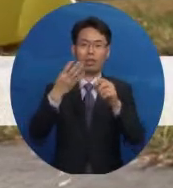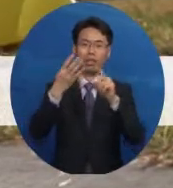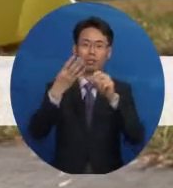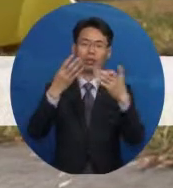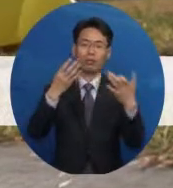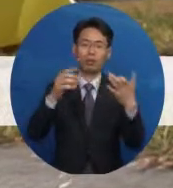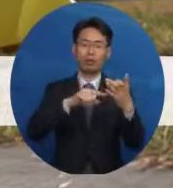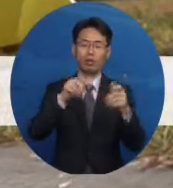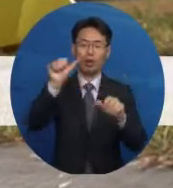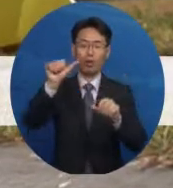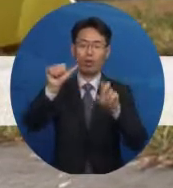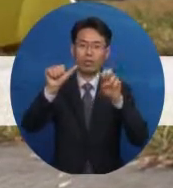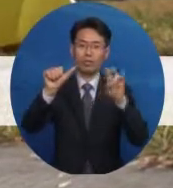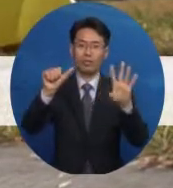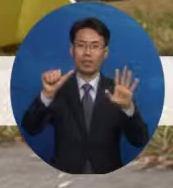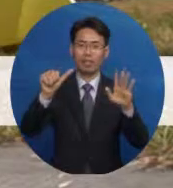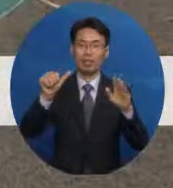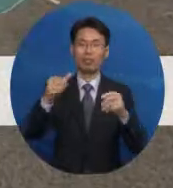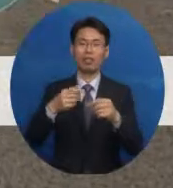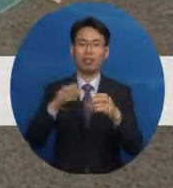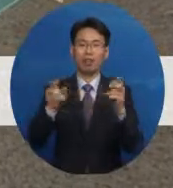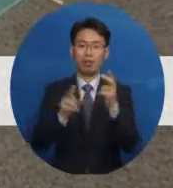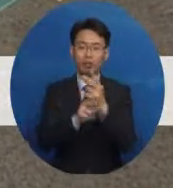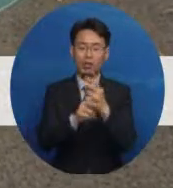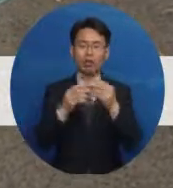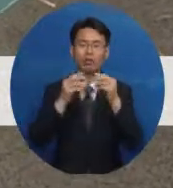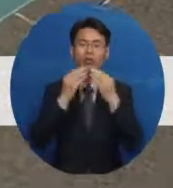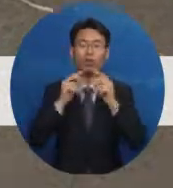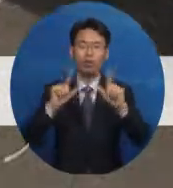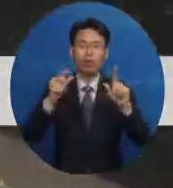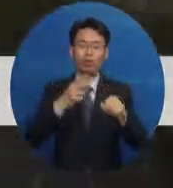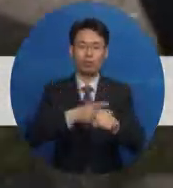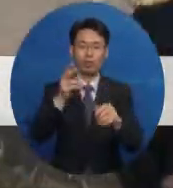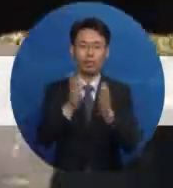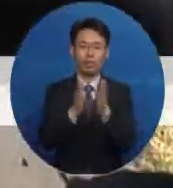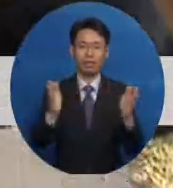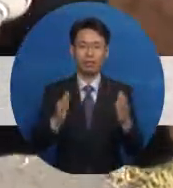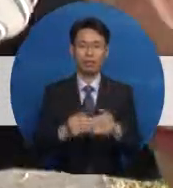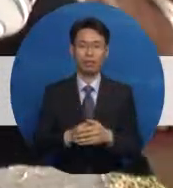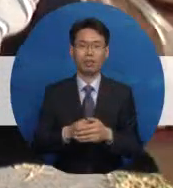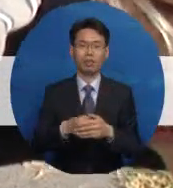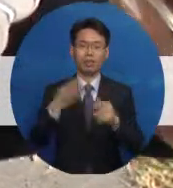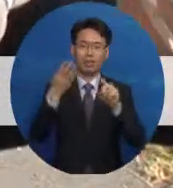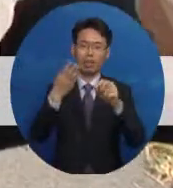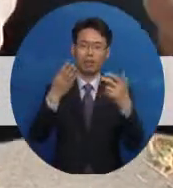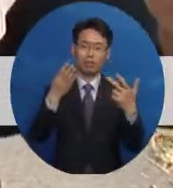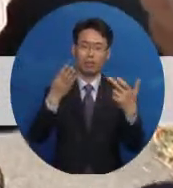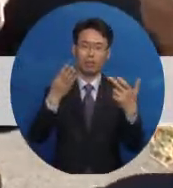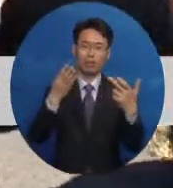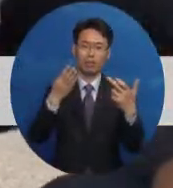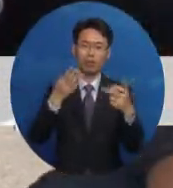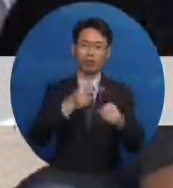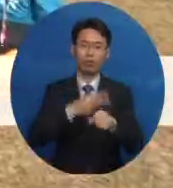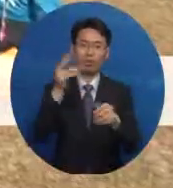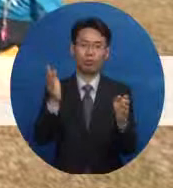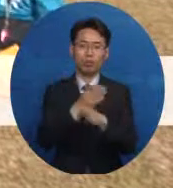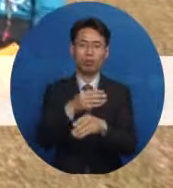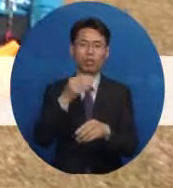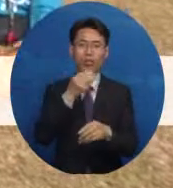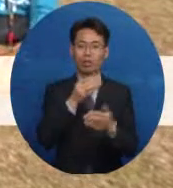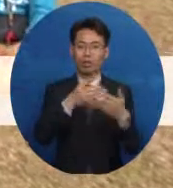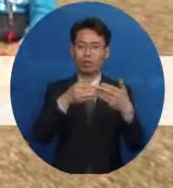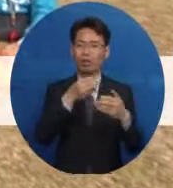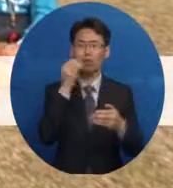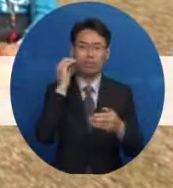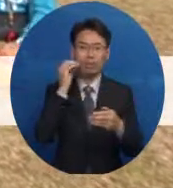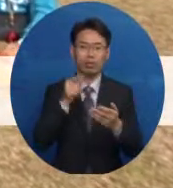19일부터 5월 24일까지 6회에 걸쳐 매주 토요일 오후 2시부터 열립니다. 신청은 17일 오후 2시부터 미술관